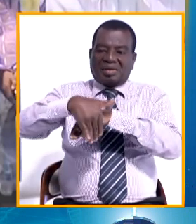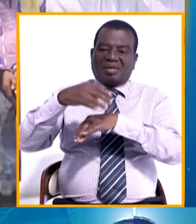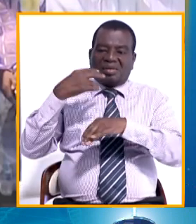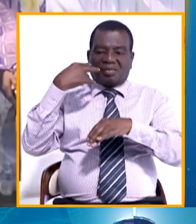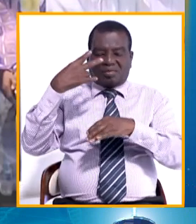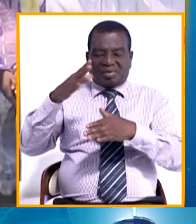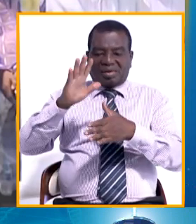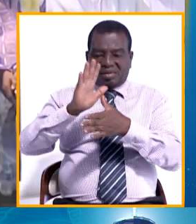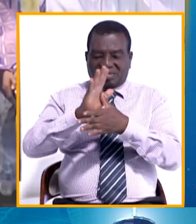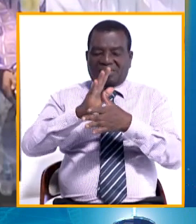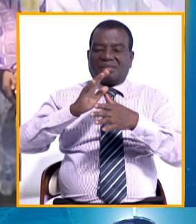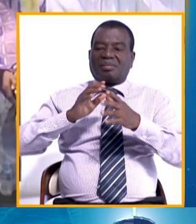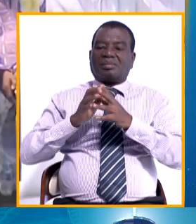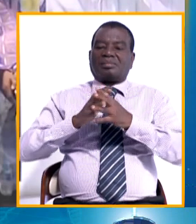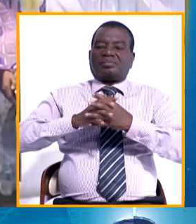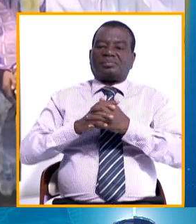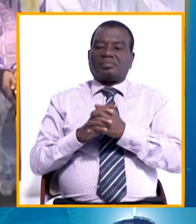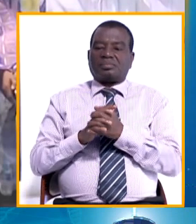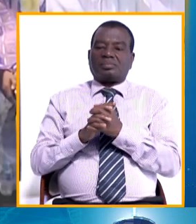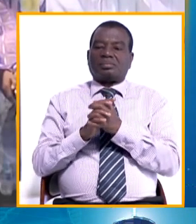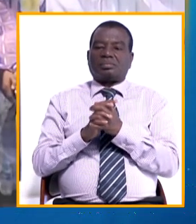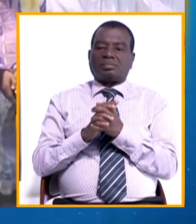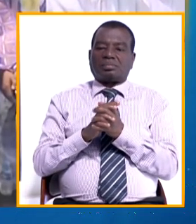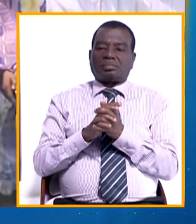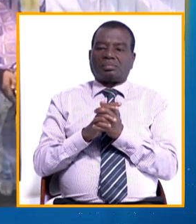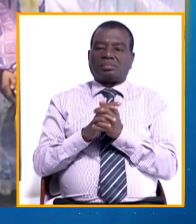ce document signé Khalil Diomandé et Didier Nguessan.